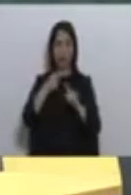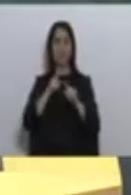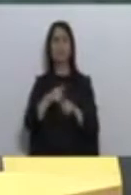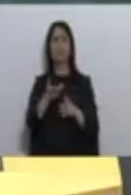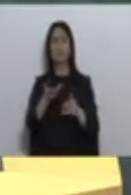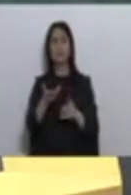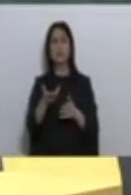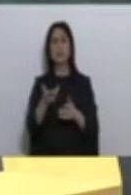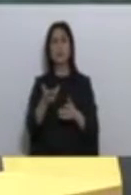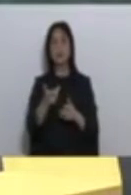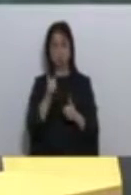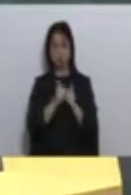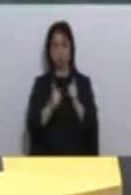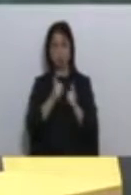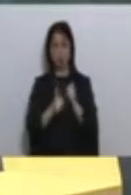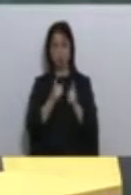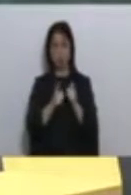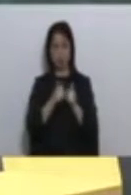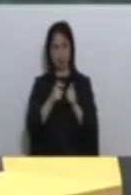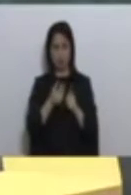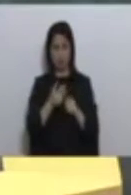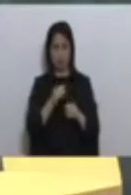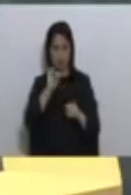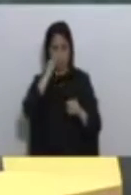გაყენებს, ხშირად ბაბუის ტოლაკაც.